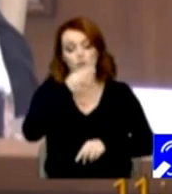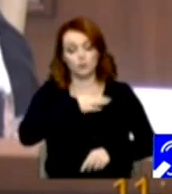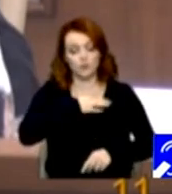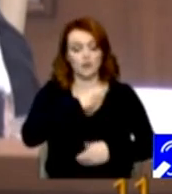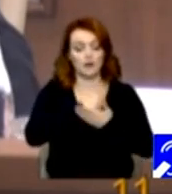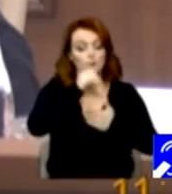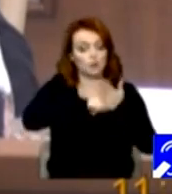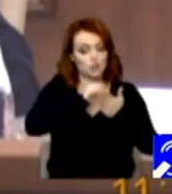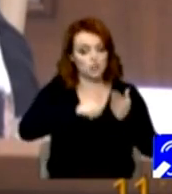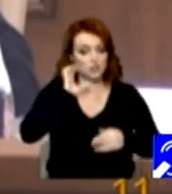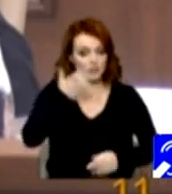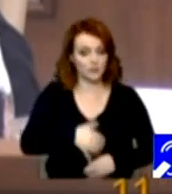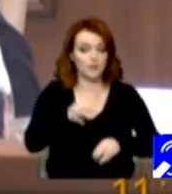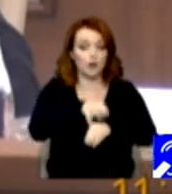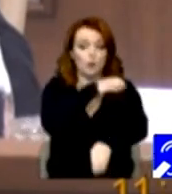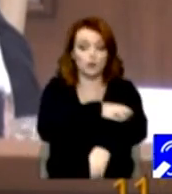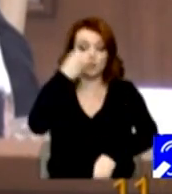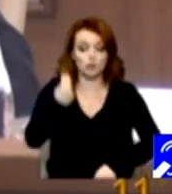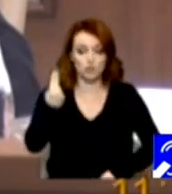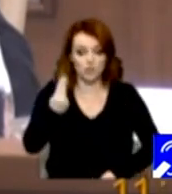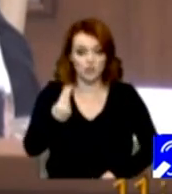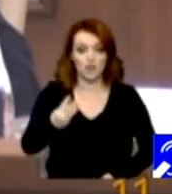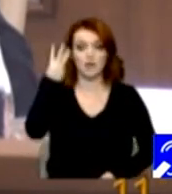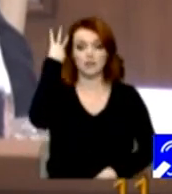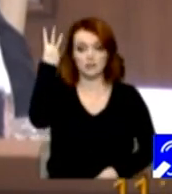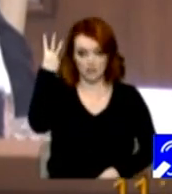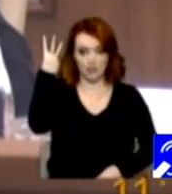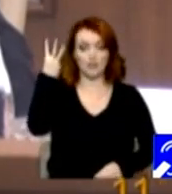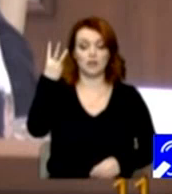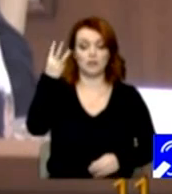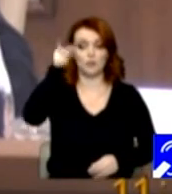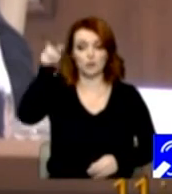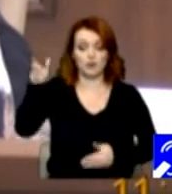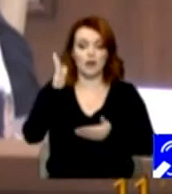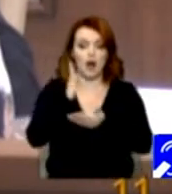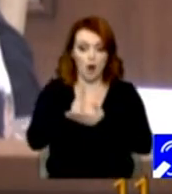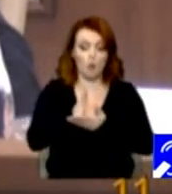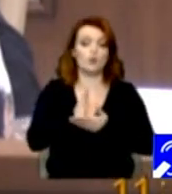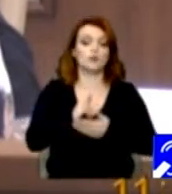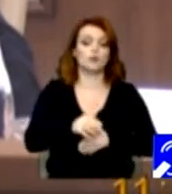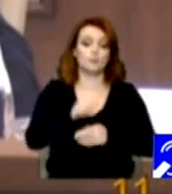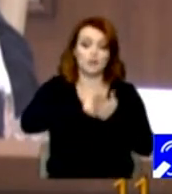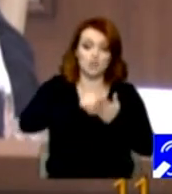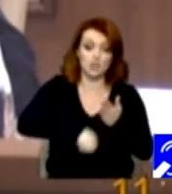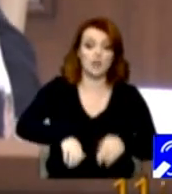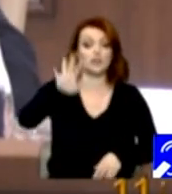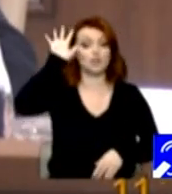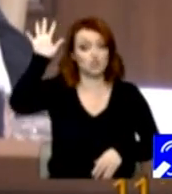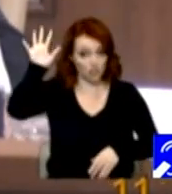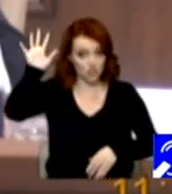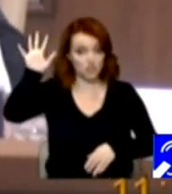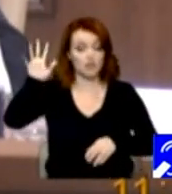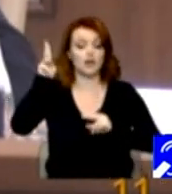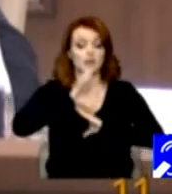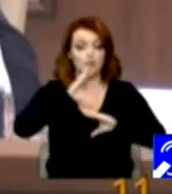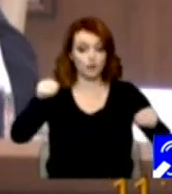la comunism si alege tri chipurile au motive cineva acționați campion domnul